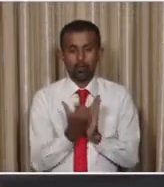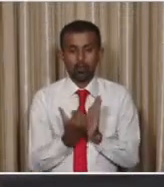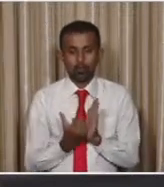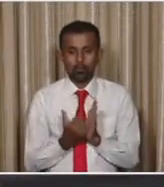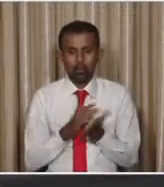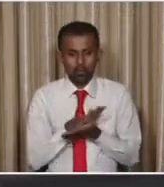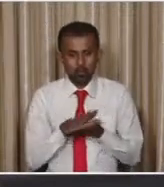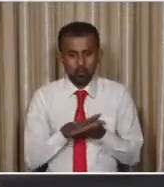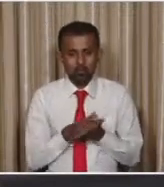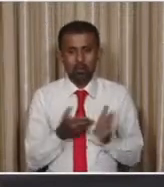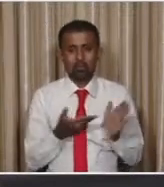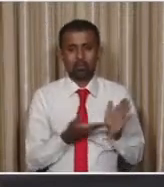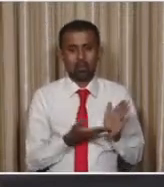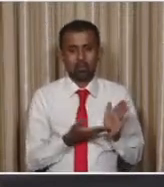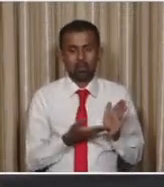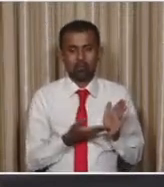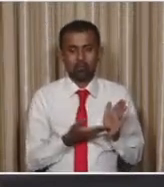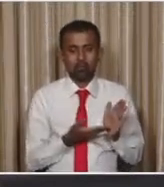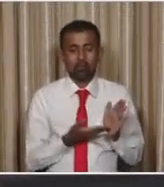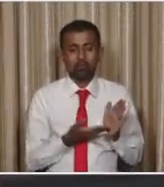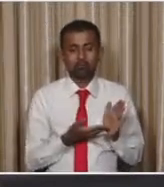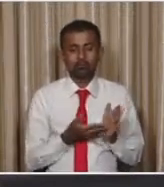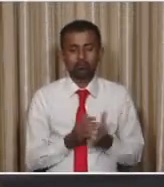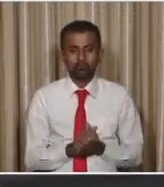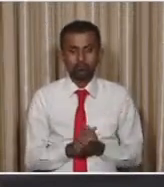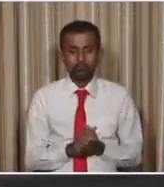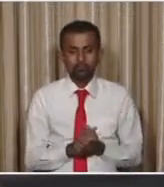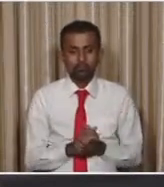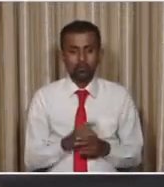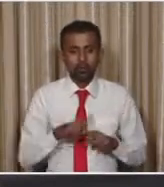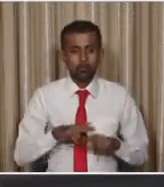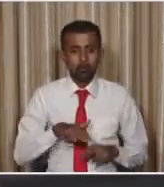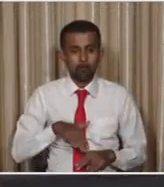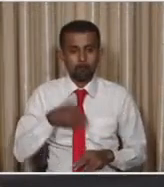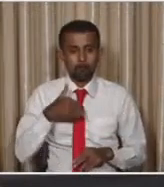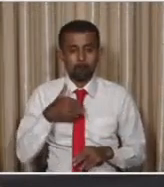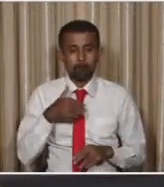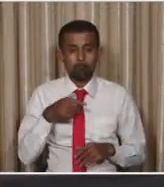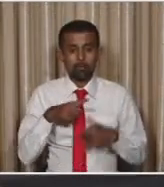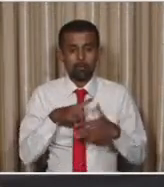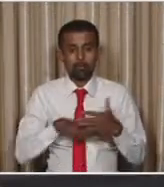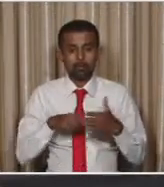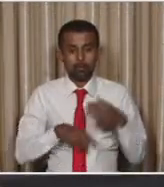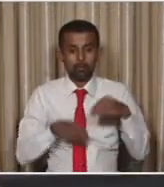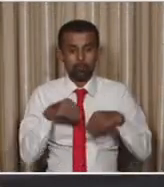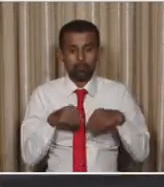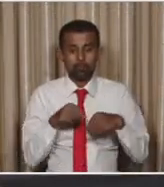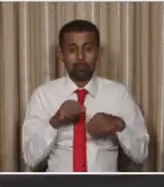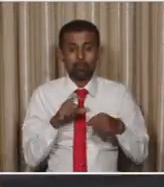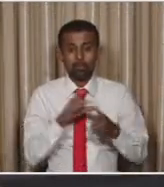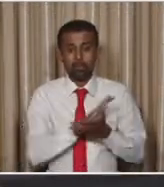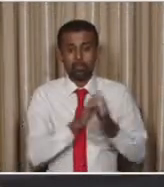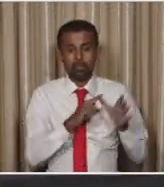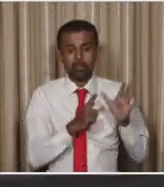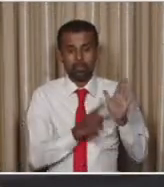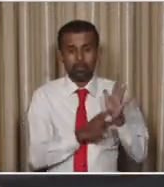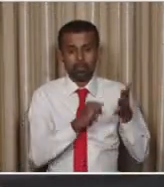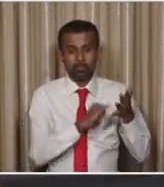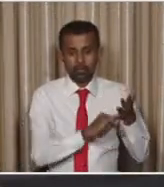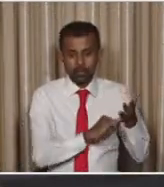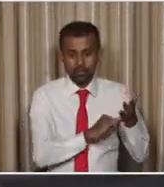ඉතාම පැහැදිලිව දකින්නට තියෙන න්‍යායක් තියෙනවා. පංචජාතික දේශපාලන විද්‍යාඥයෙක් වෙච්ච චාල්ස්